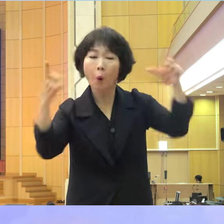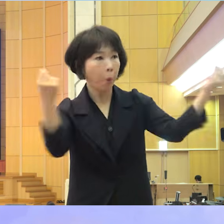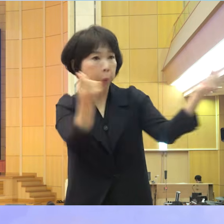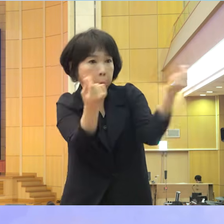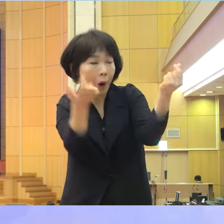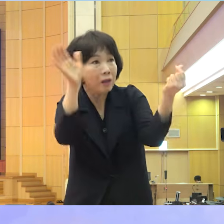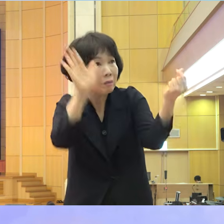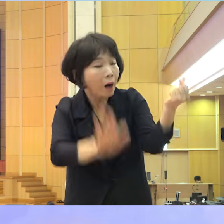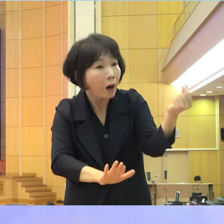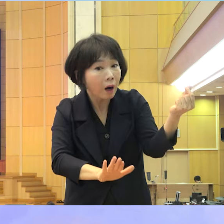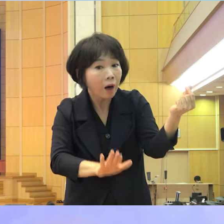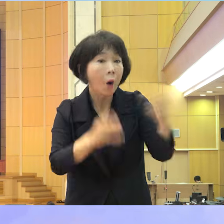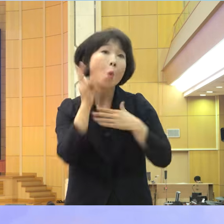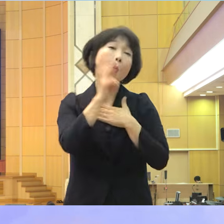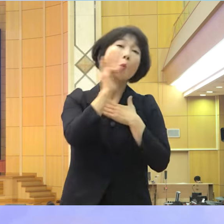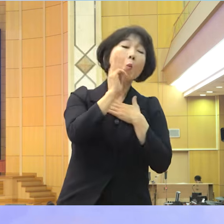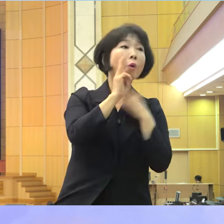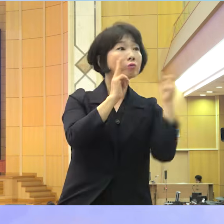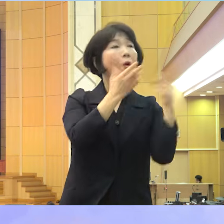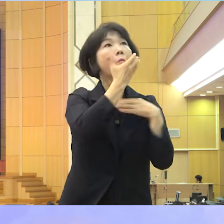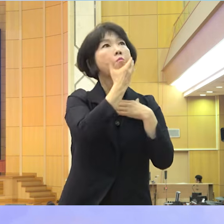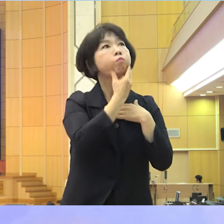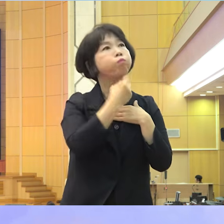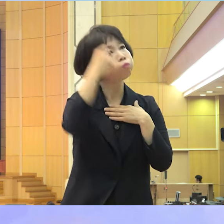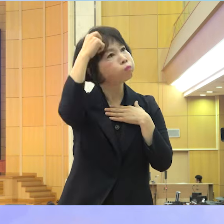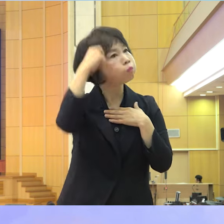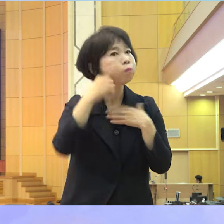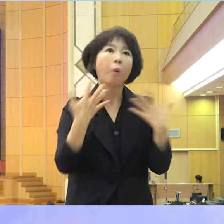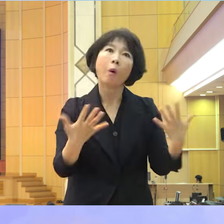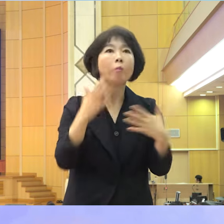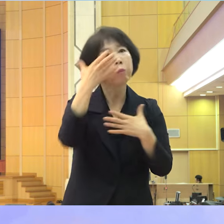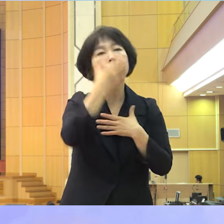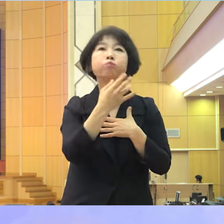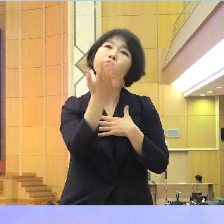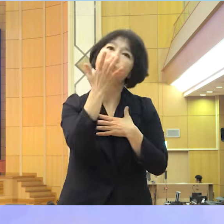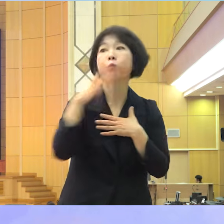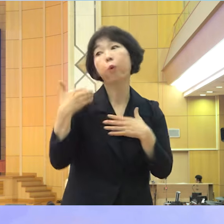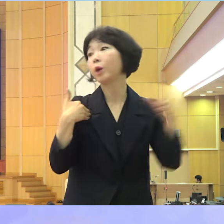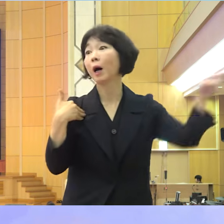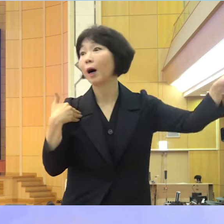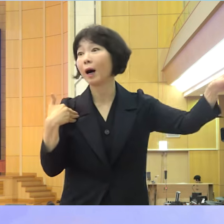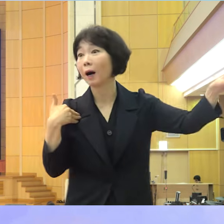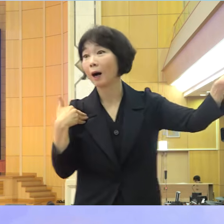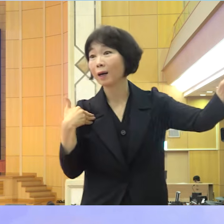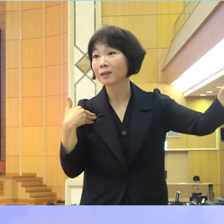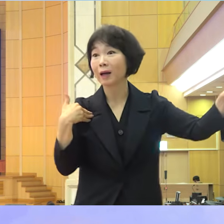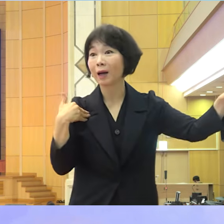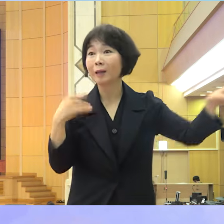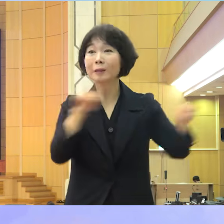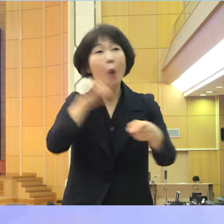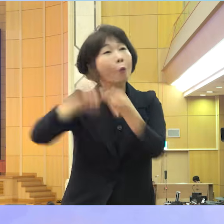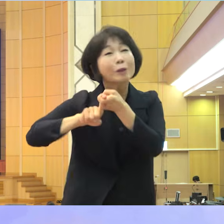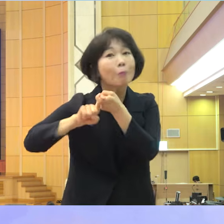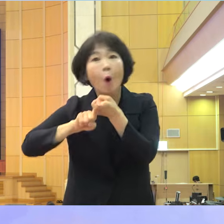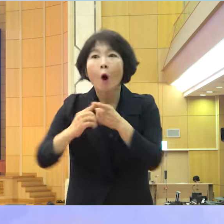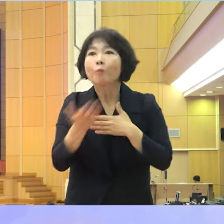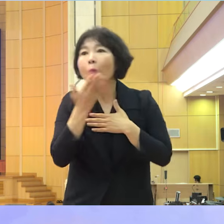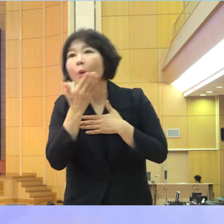생긴 원숭이도 복이라는 걸 몰라요. 그냥 먹는 거 외에는